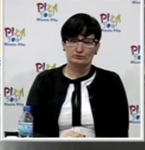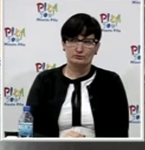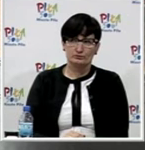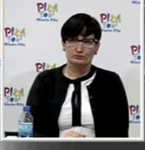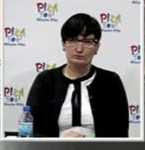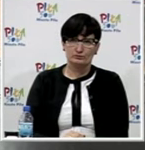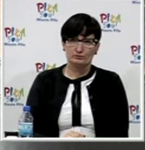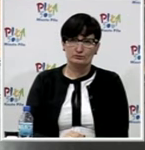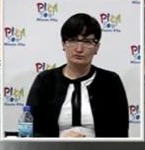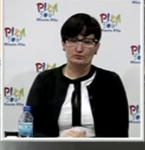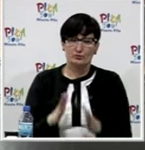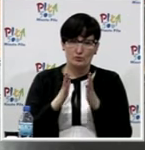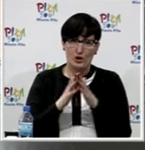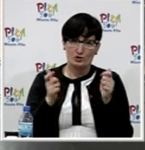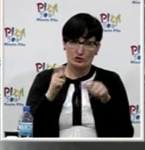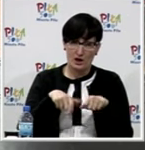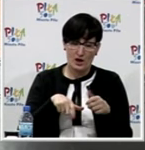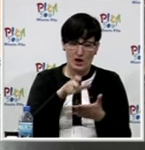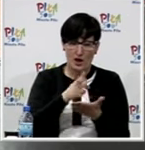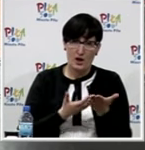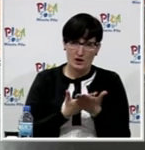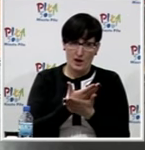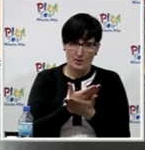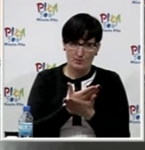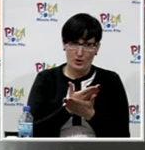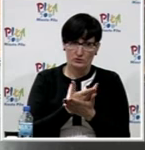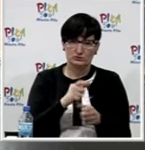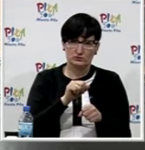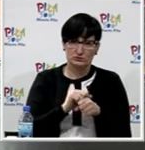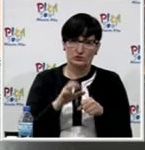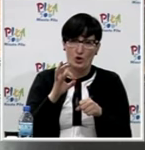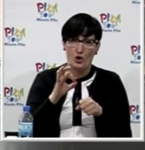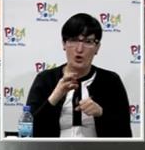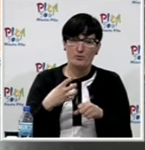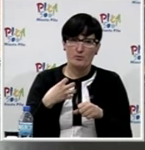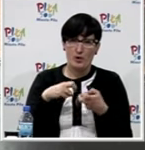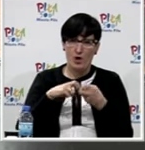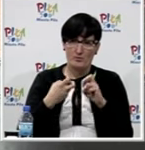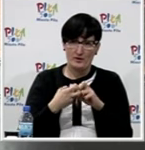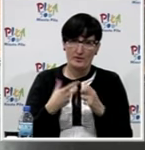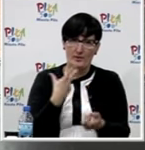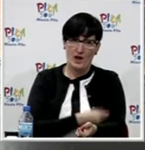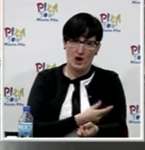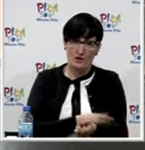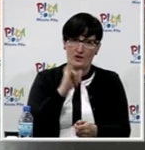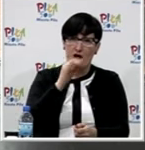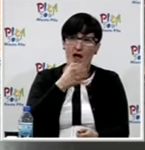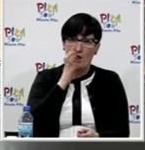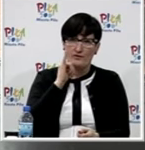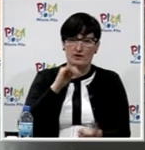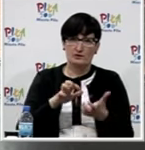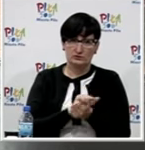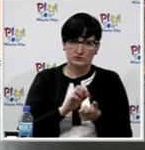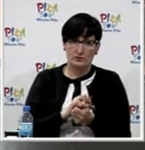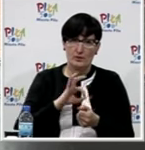pani dyrektor. Proszę państwa, raport uwzględnia działania w zakresie problematyki alkoholowej, narkotykowej i przemocowej. Nasze